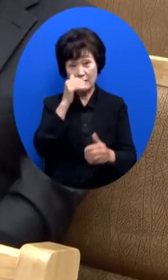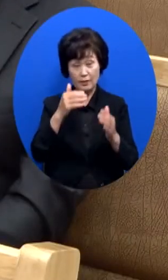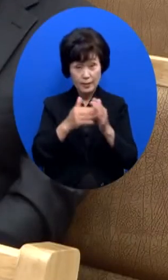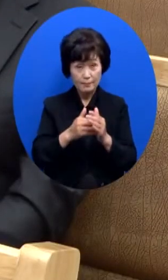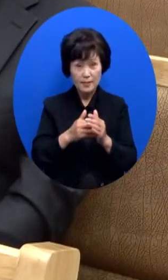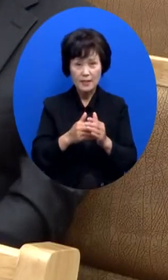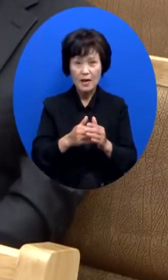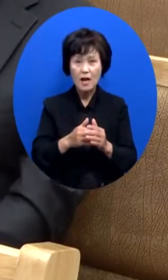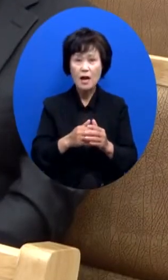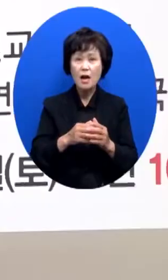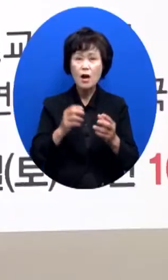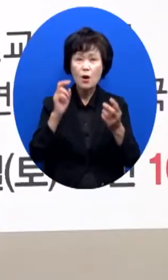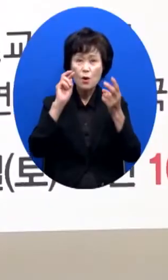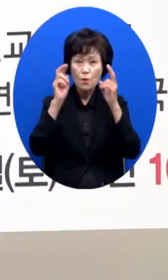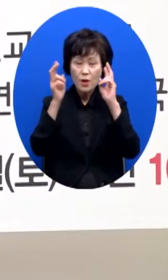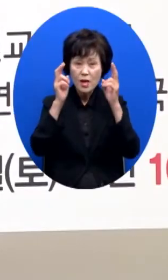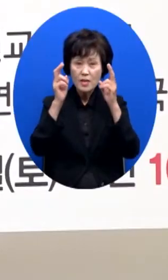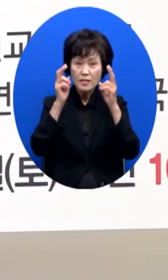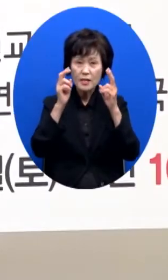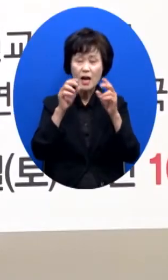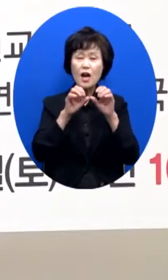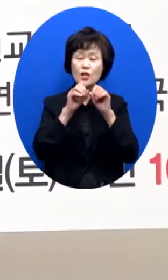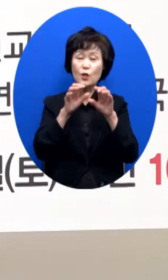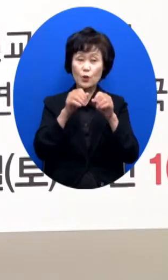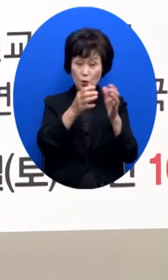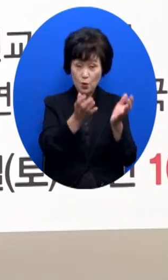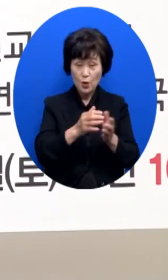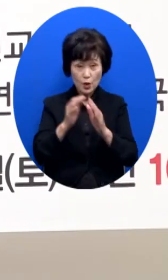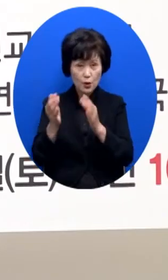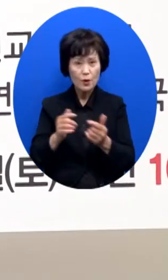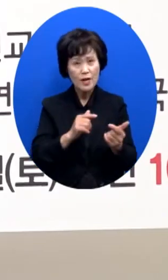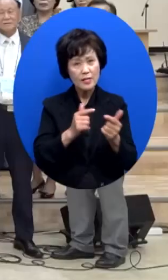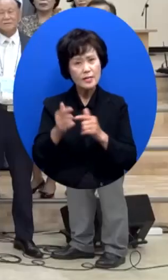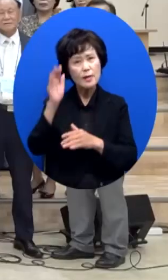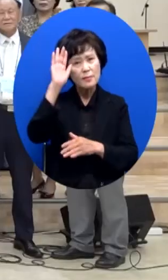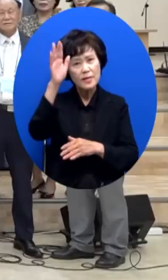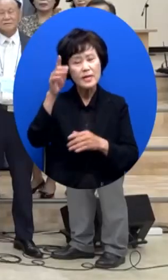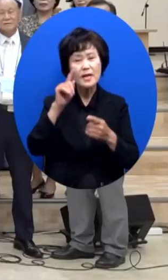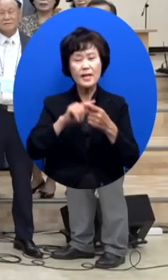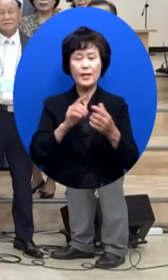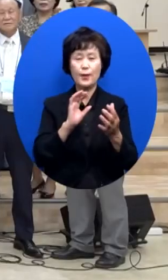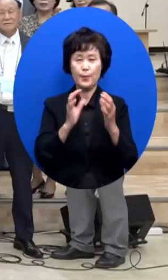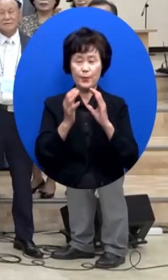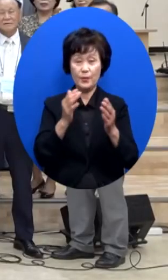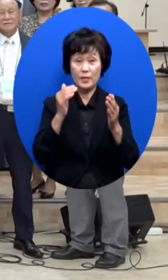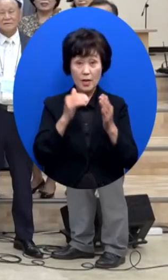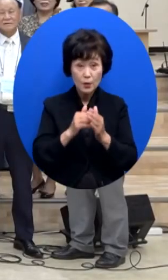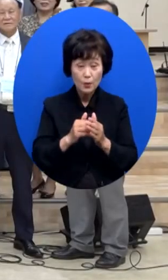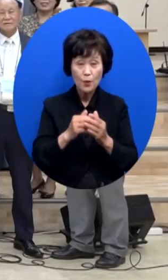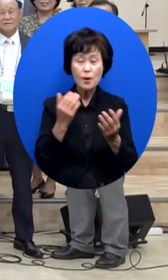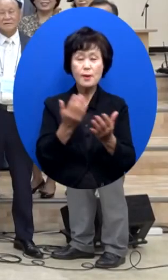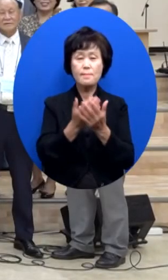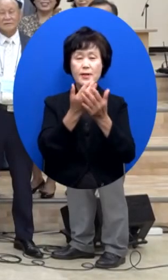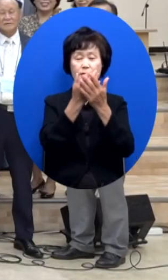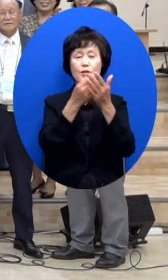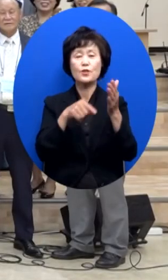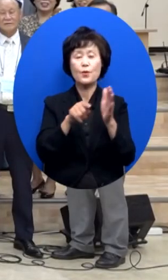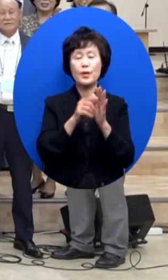직선 대 등 5개 직장 선교 기관의 미래 사역을 도내 시 며 직장 선교 발전을 위해 기도했습니다